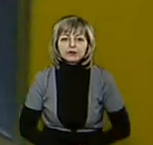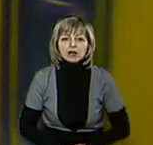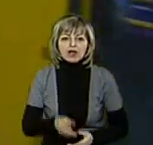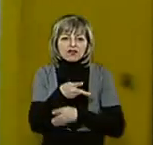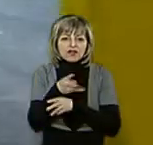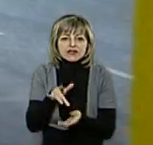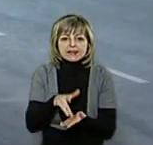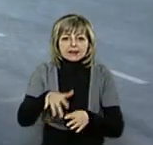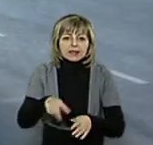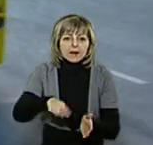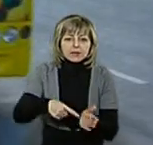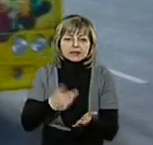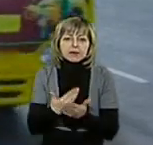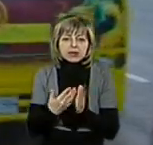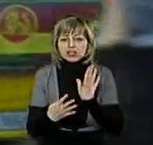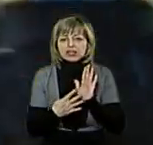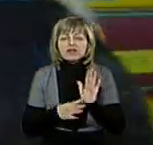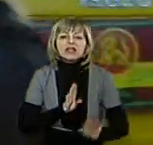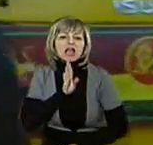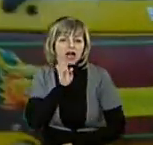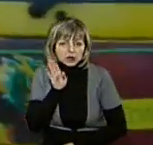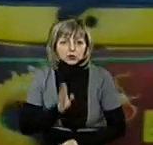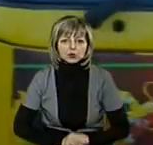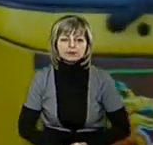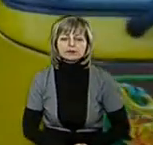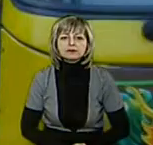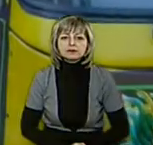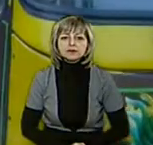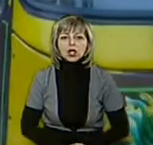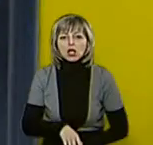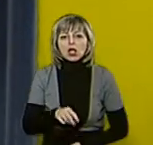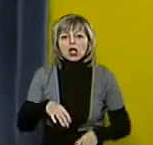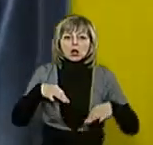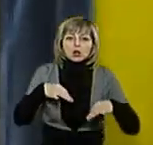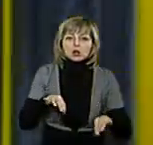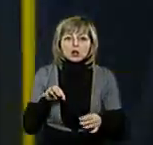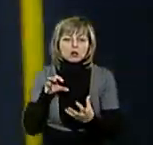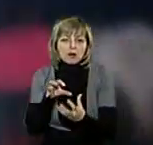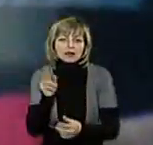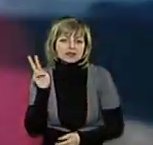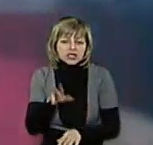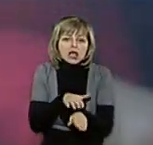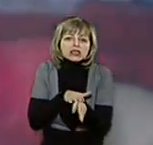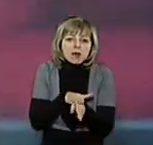На відео центр міста. Майже 9 година ранку. Громадський транспорт заповнений.